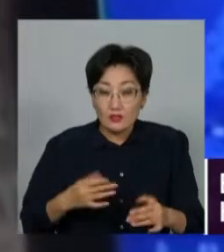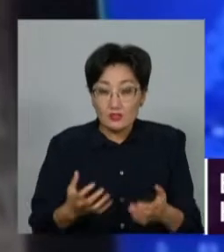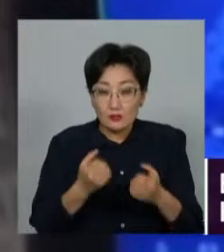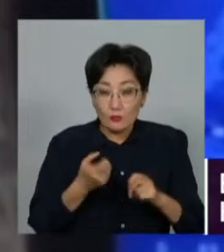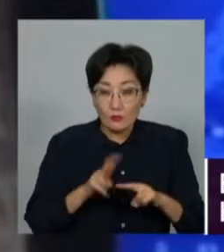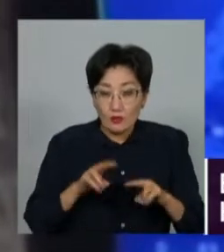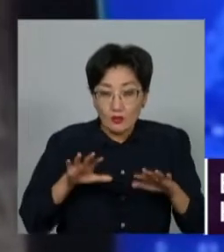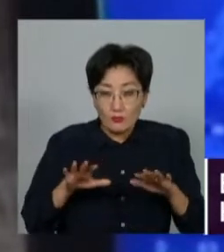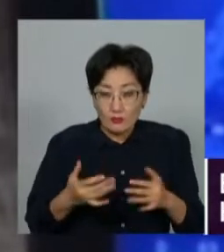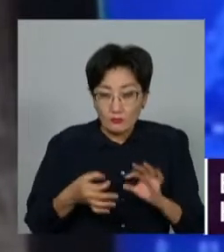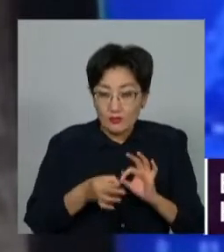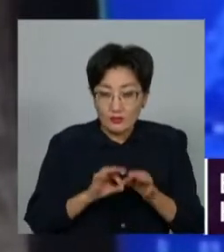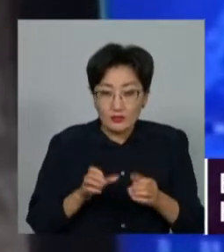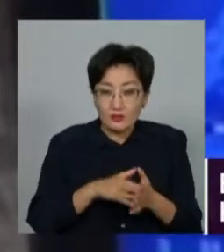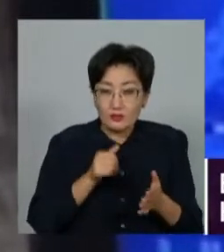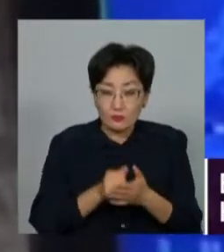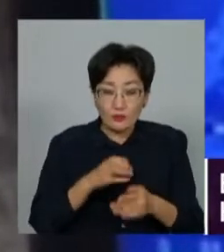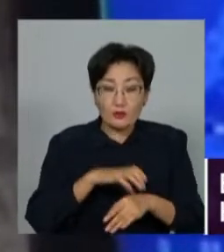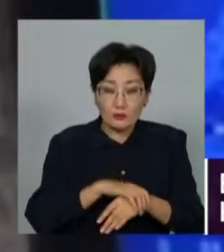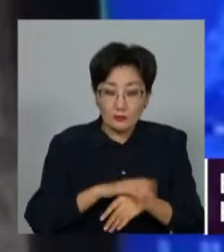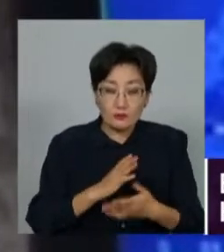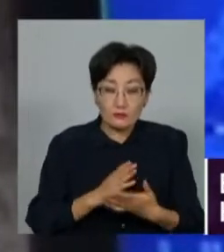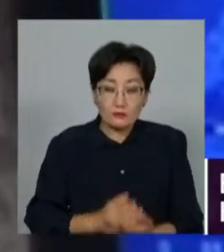таңғалдырған бұл оқиғаның мән-жайы әлі де анықталып жатыр.